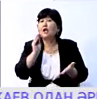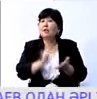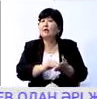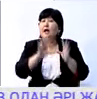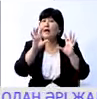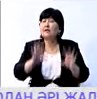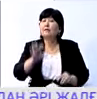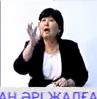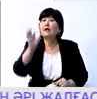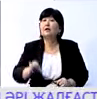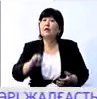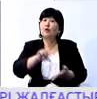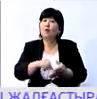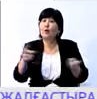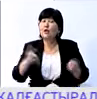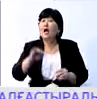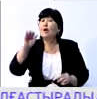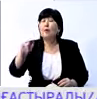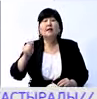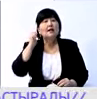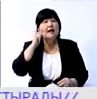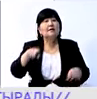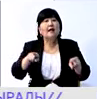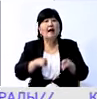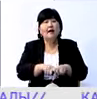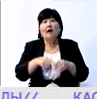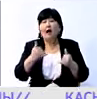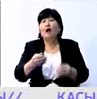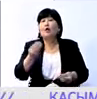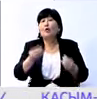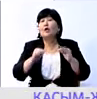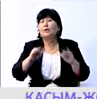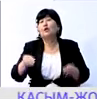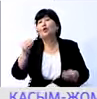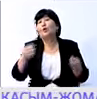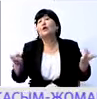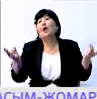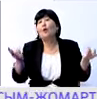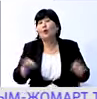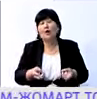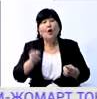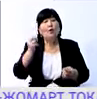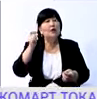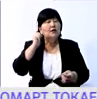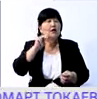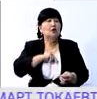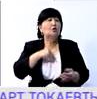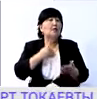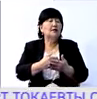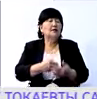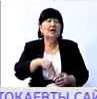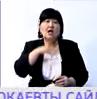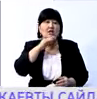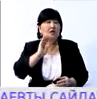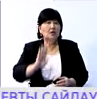заңды нормативі болу керек. Баланың жасына қарай. Ал ойын баласы ойнау керек. 12 жастан жұмыс істесе де жетіп